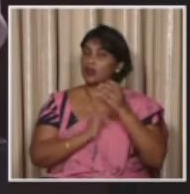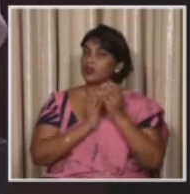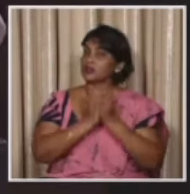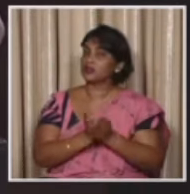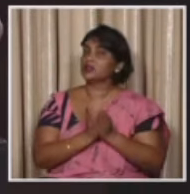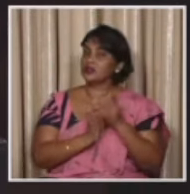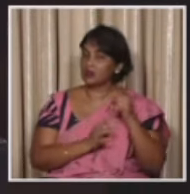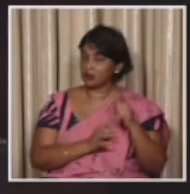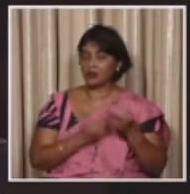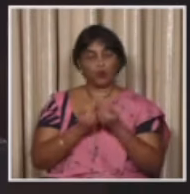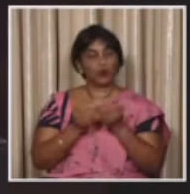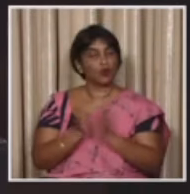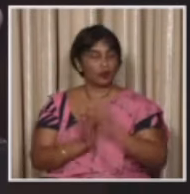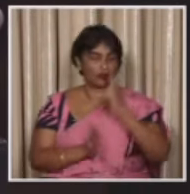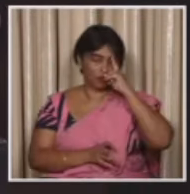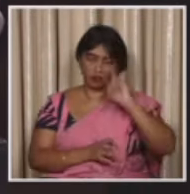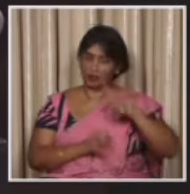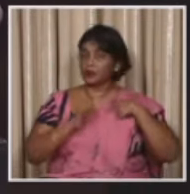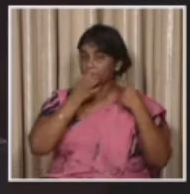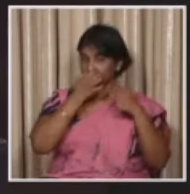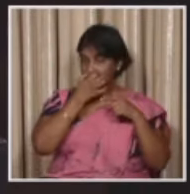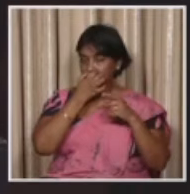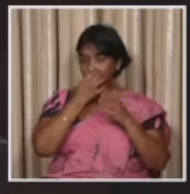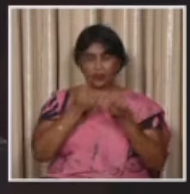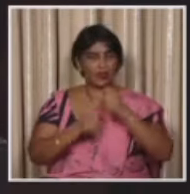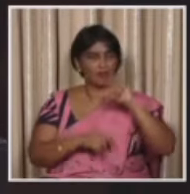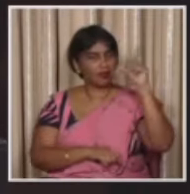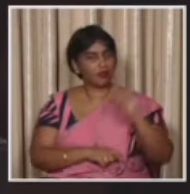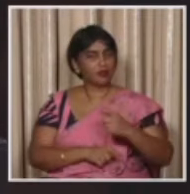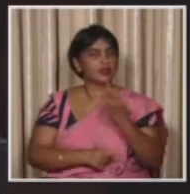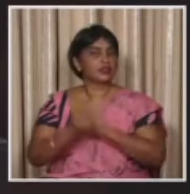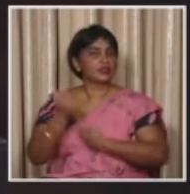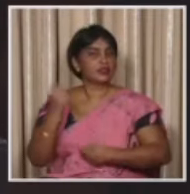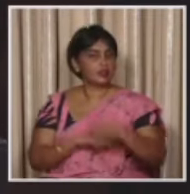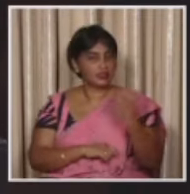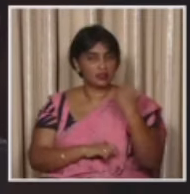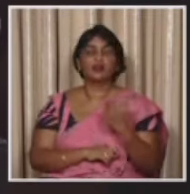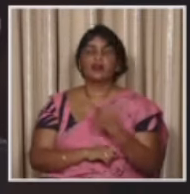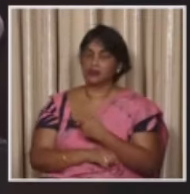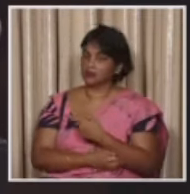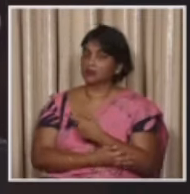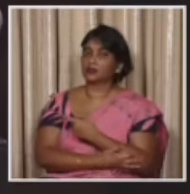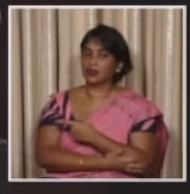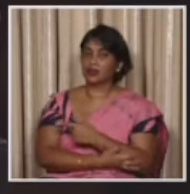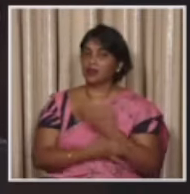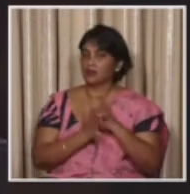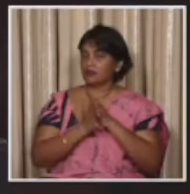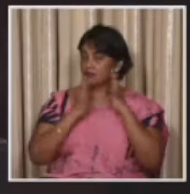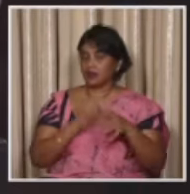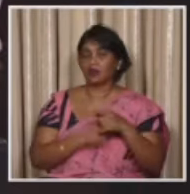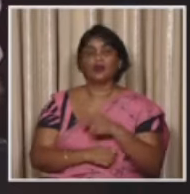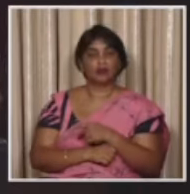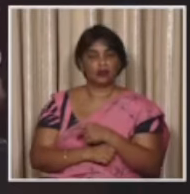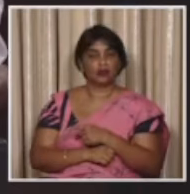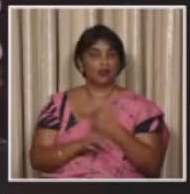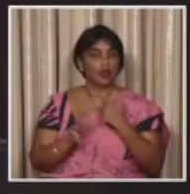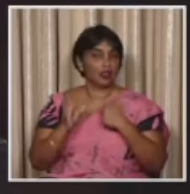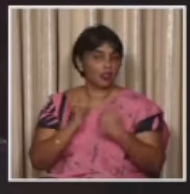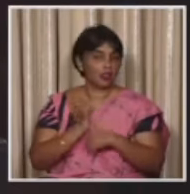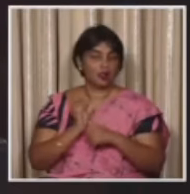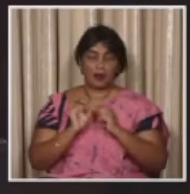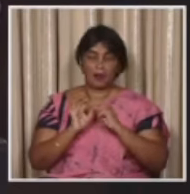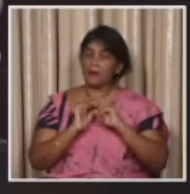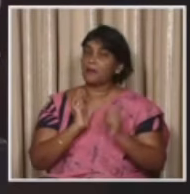සම්පත් තමන්ගේ හිතුමතේට කුණු කොල්ලට අලෙවි කිරීමේ ප්‍රවණතාවය වැඩි වෙනවා මේ අනපනත්වල